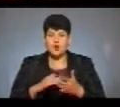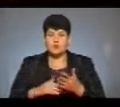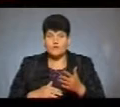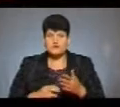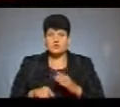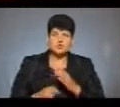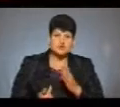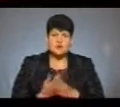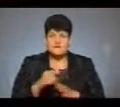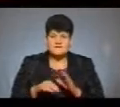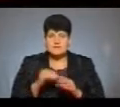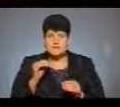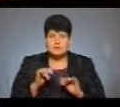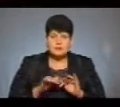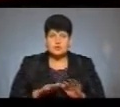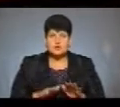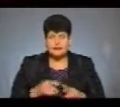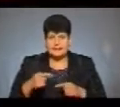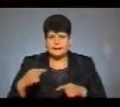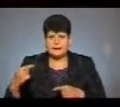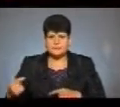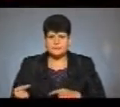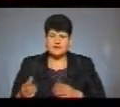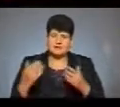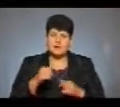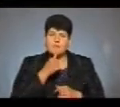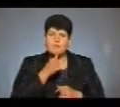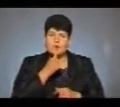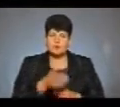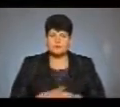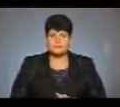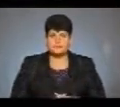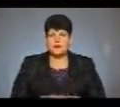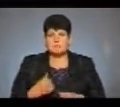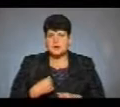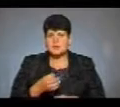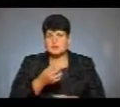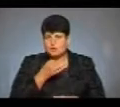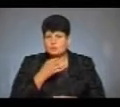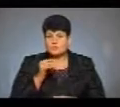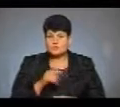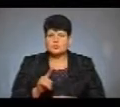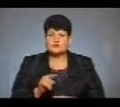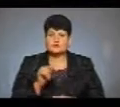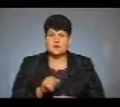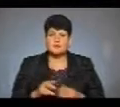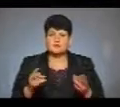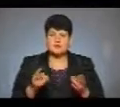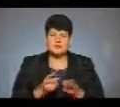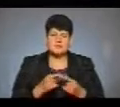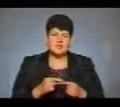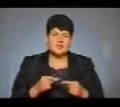знову вибираєте якусь подію і так далі. Давайте ми спробуємо. Мені сподобалося, тому що там треба всяких